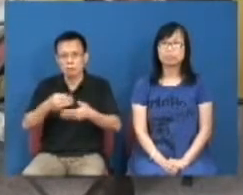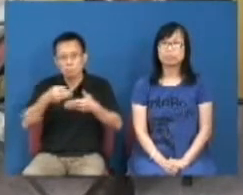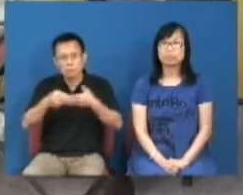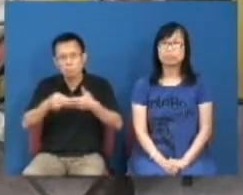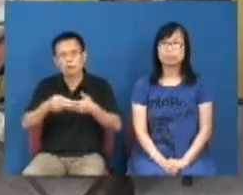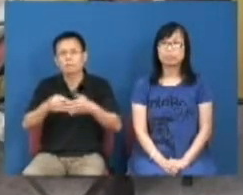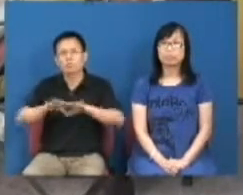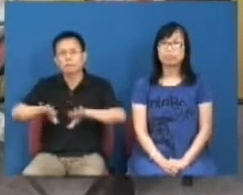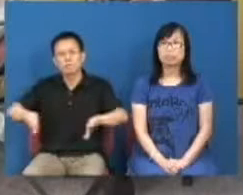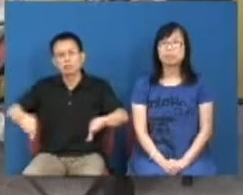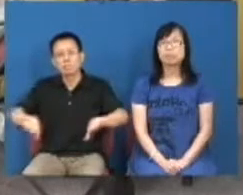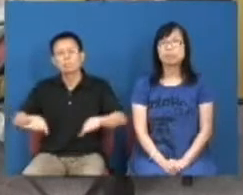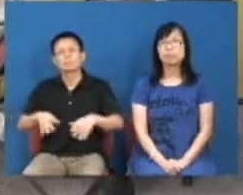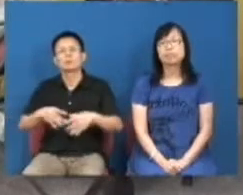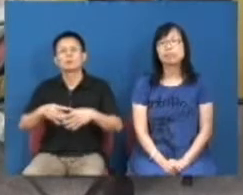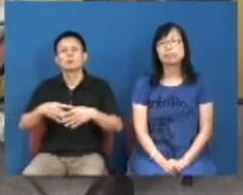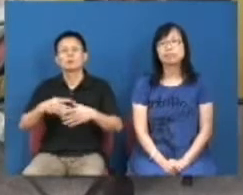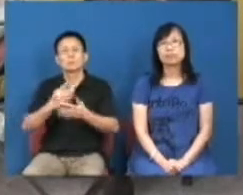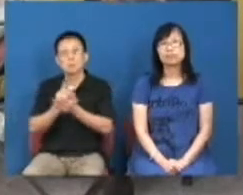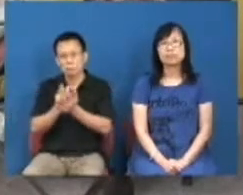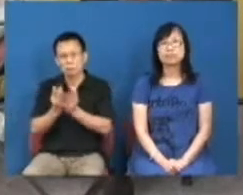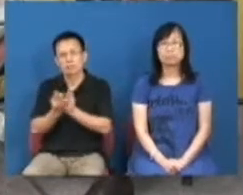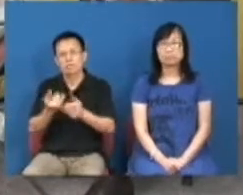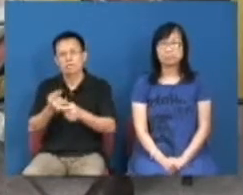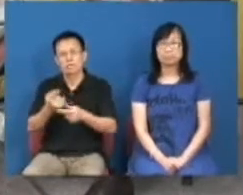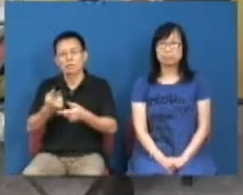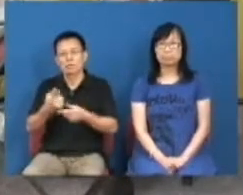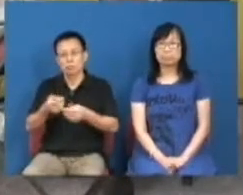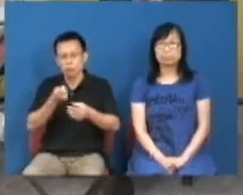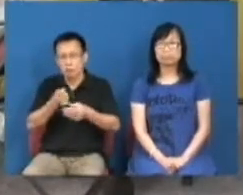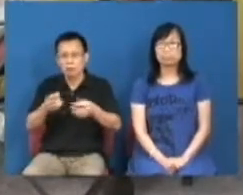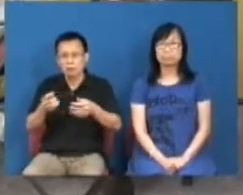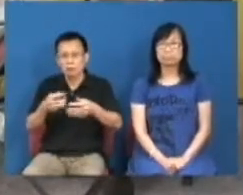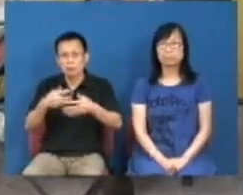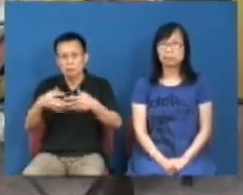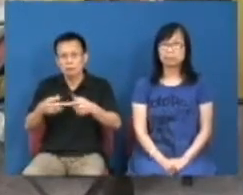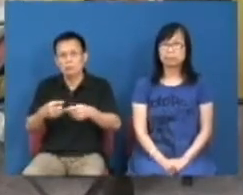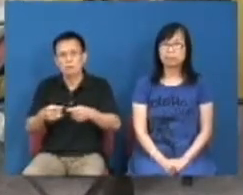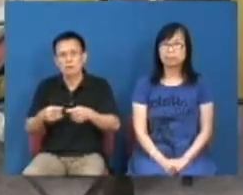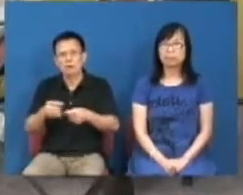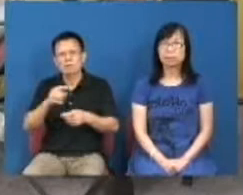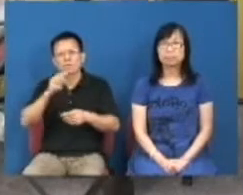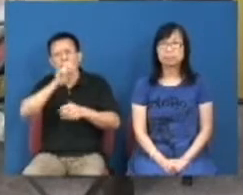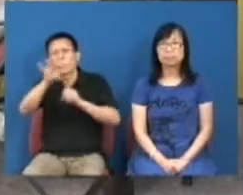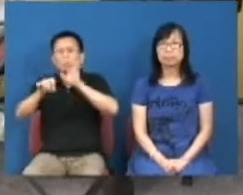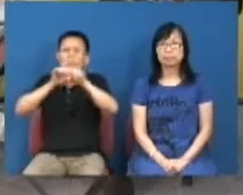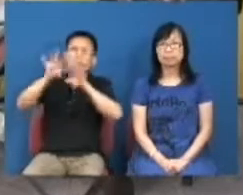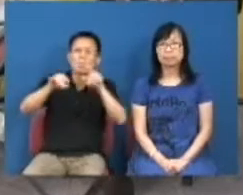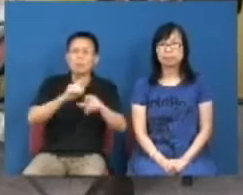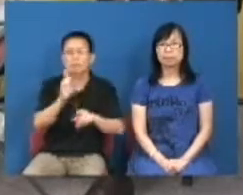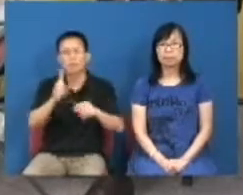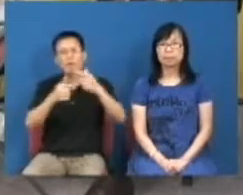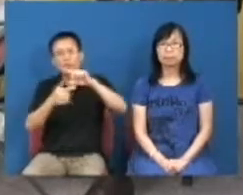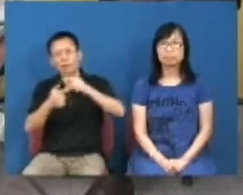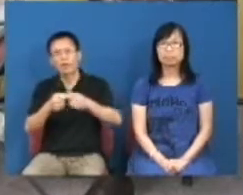题，究竟是当他有问题的时候才打攞问喂有什么方法啊，这样才有人走来告诉他调